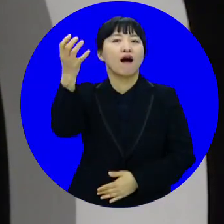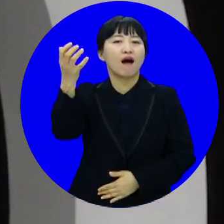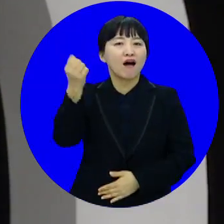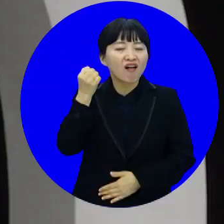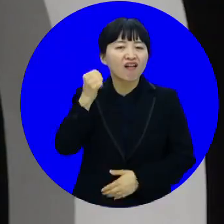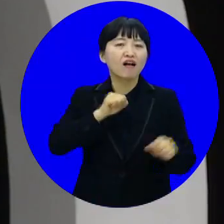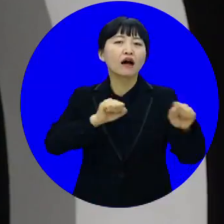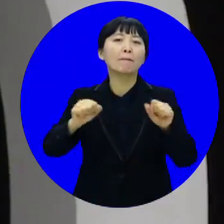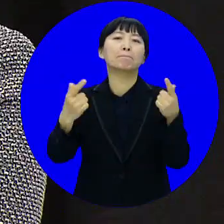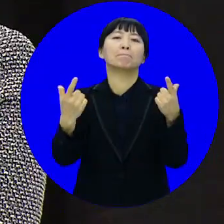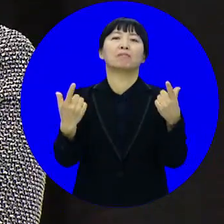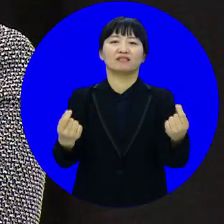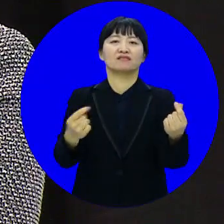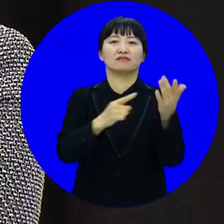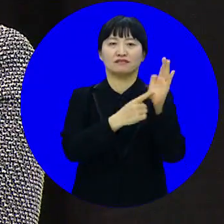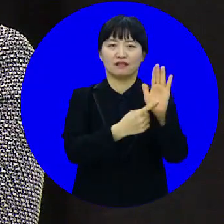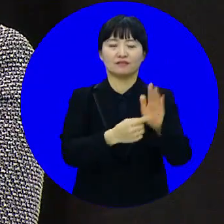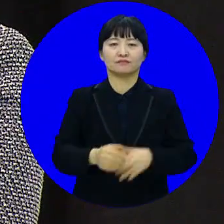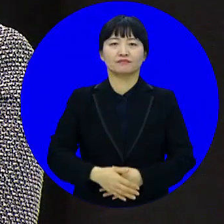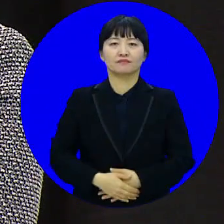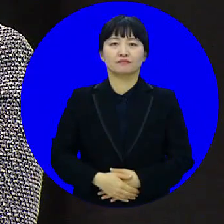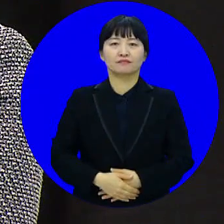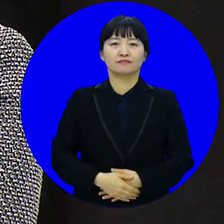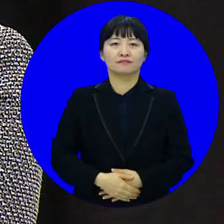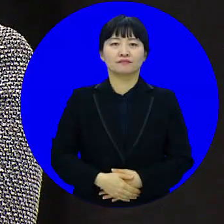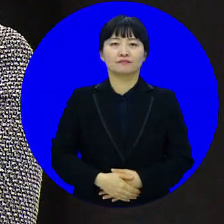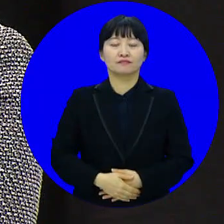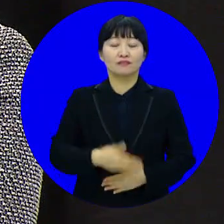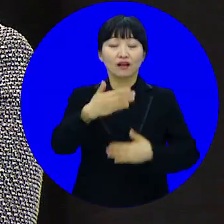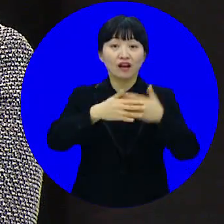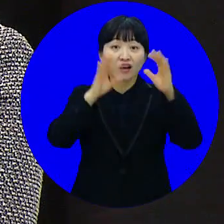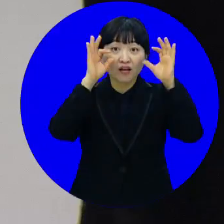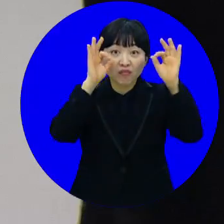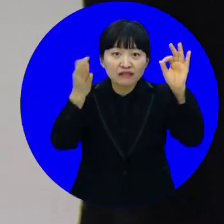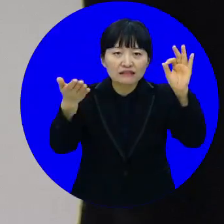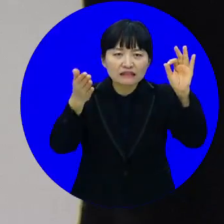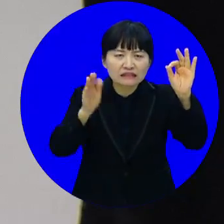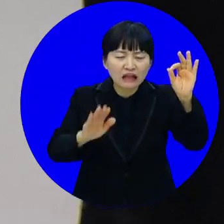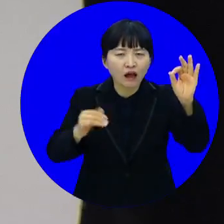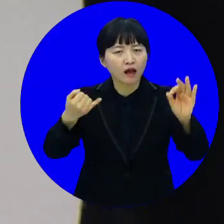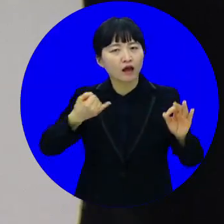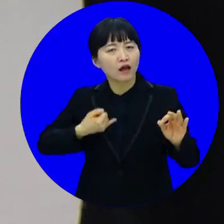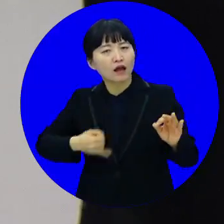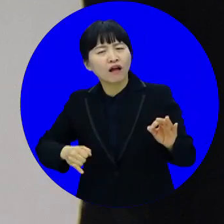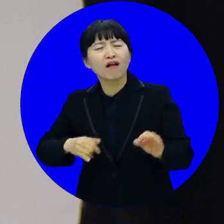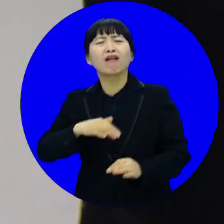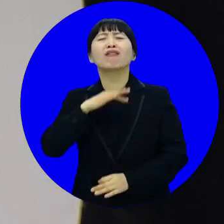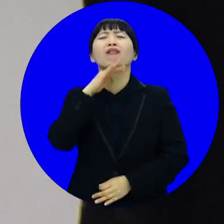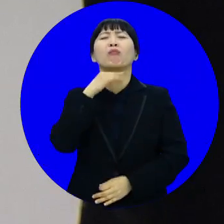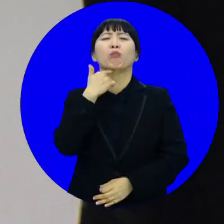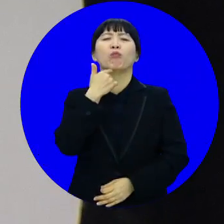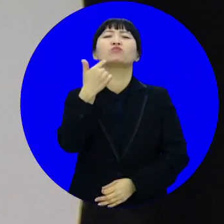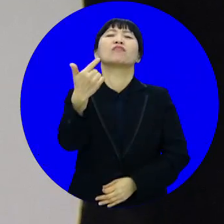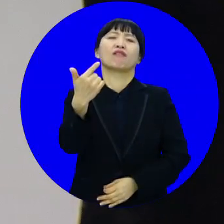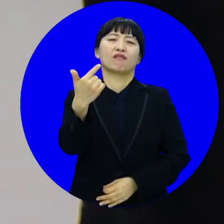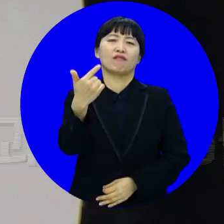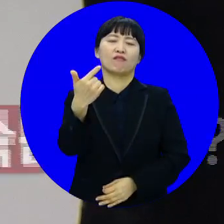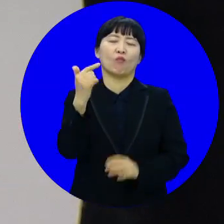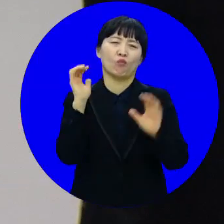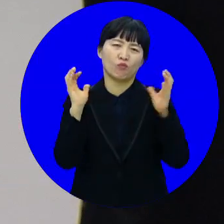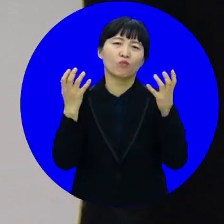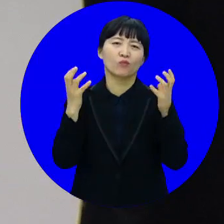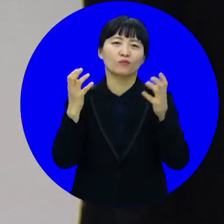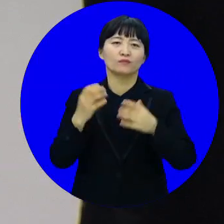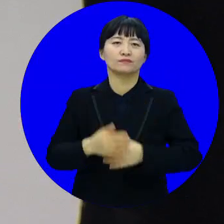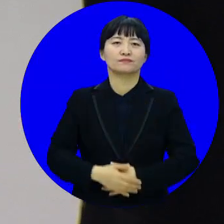마음으로 면접 교섭을 이행하시고 계시는 것 같아요. 화면을 보셨지만 미나가 아직 굉장히 어립니다. 6살밖에 안 됐어요. 근데